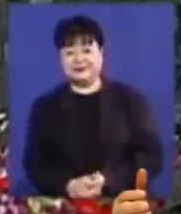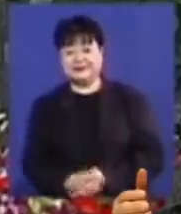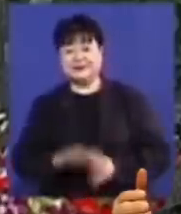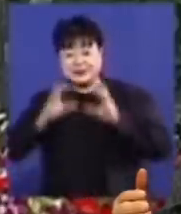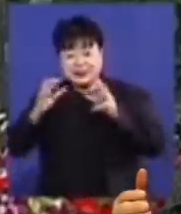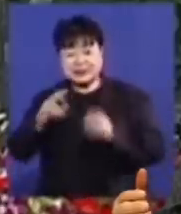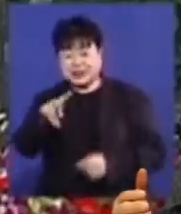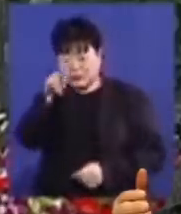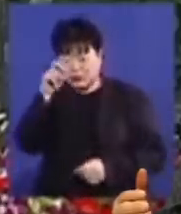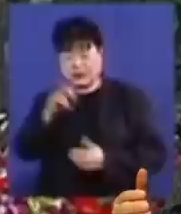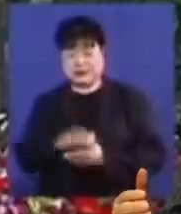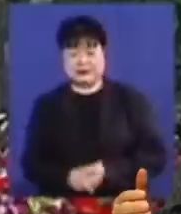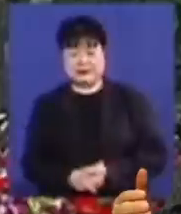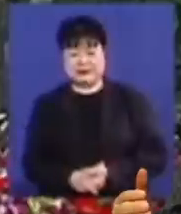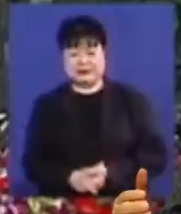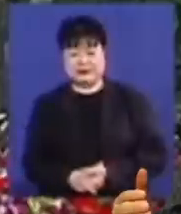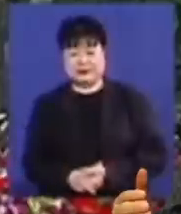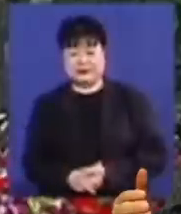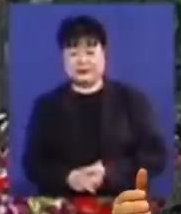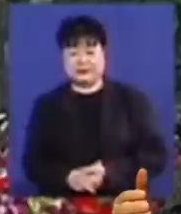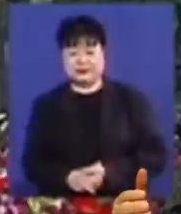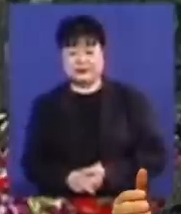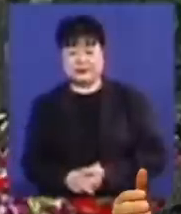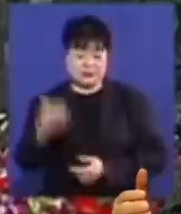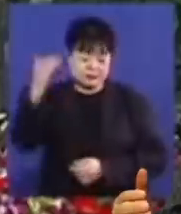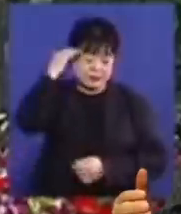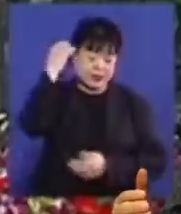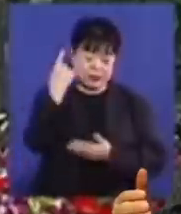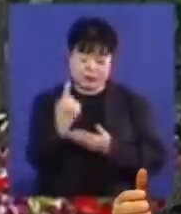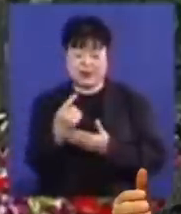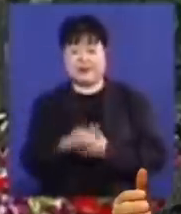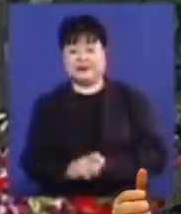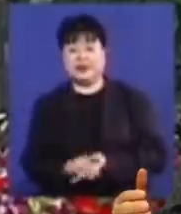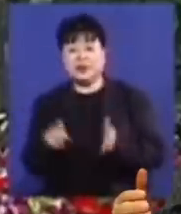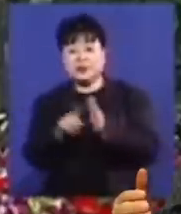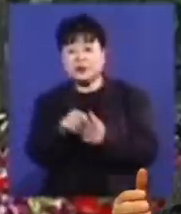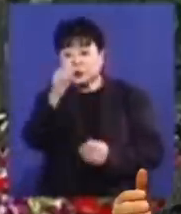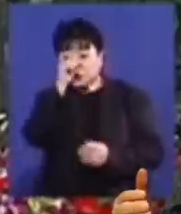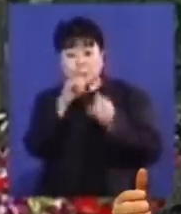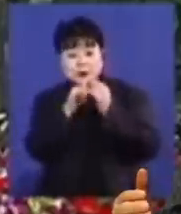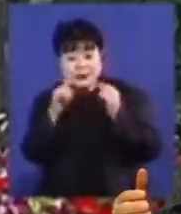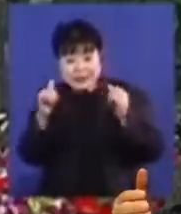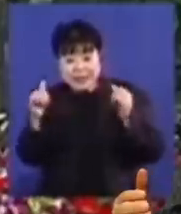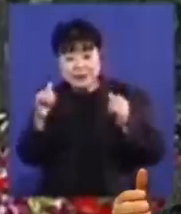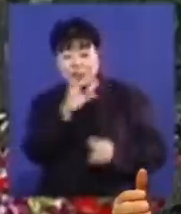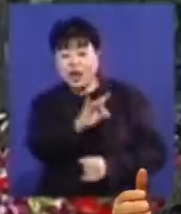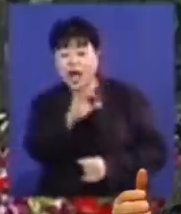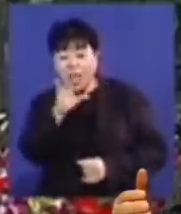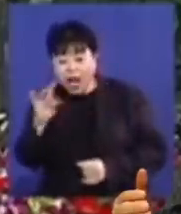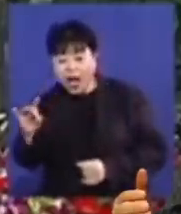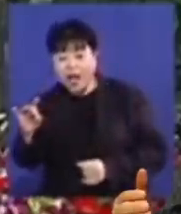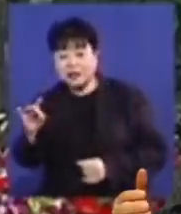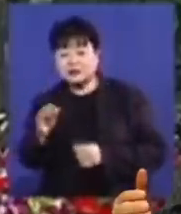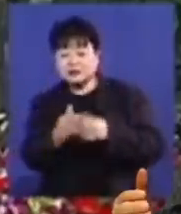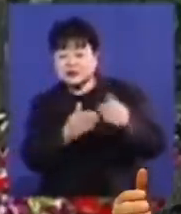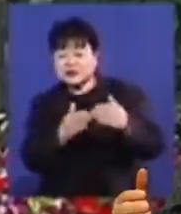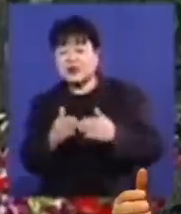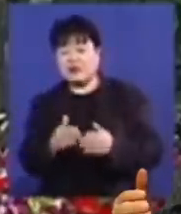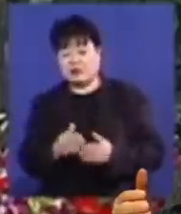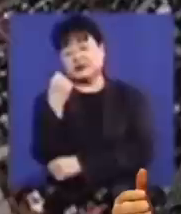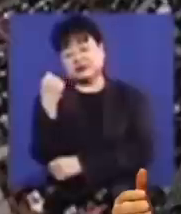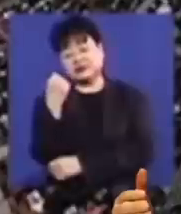세상 유혹이 마음을 쳐들어오는 것입니다. 평소에 믿음이 좋은 사람도 가끔 이와 같은 체험을 하게 되는